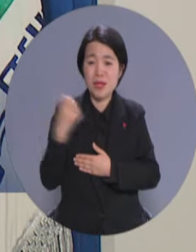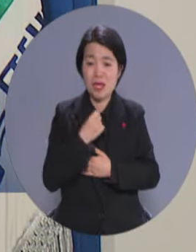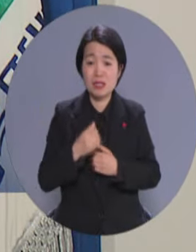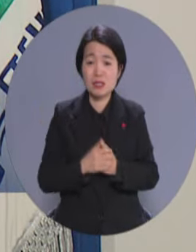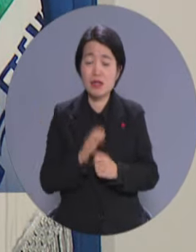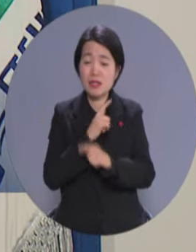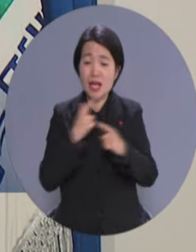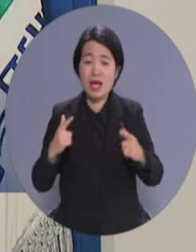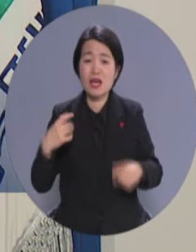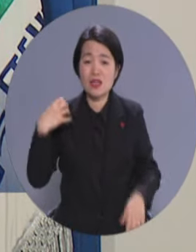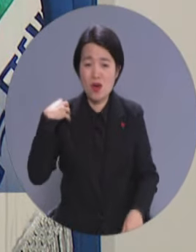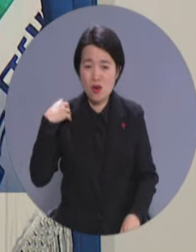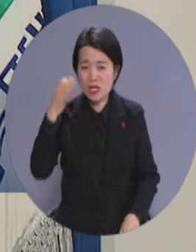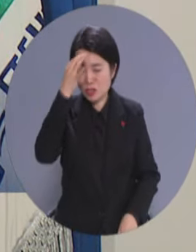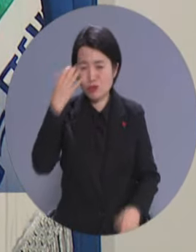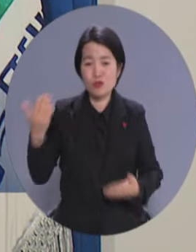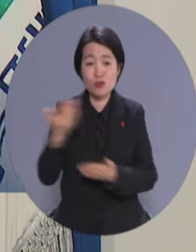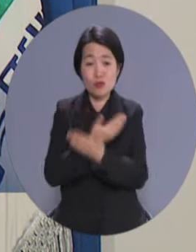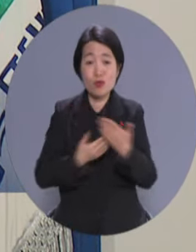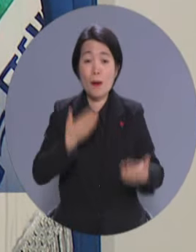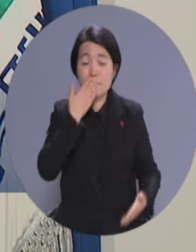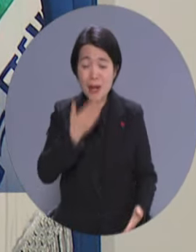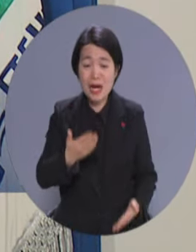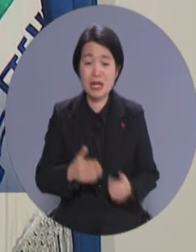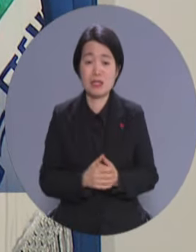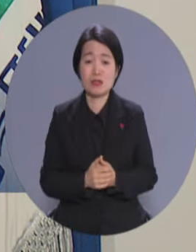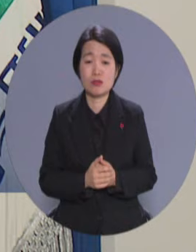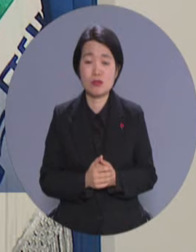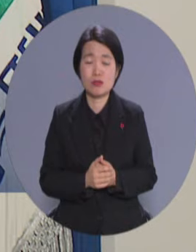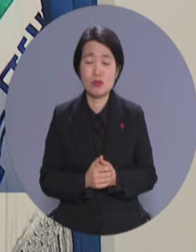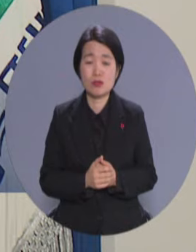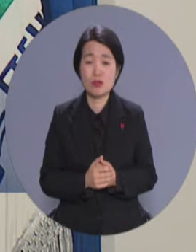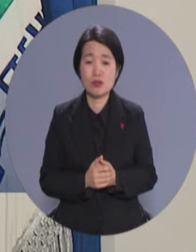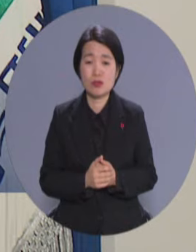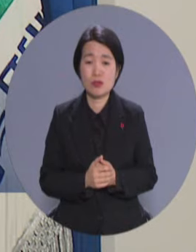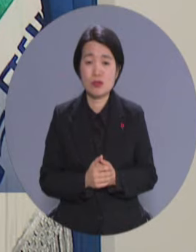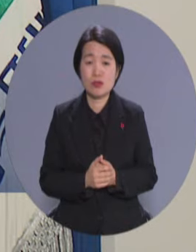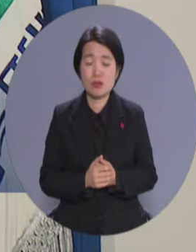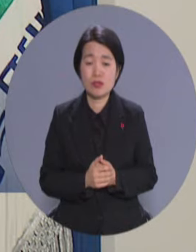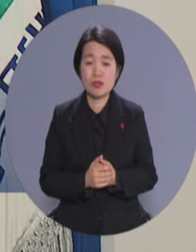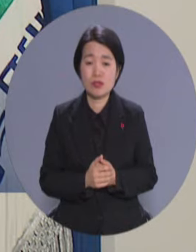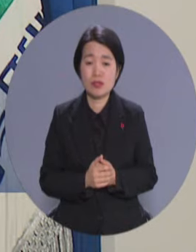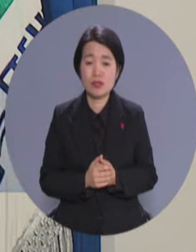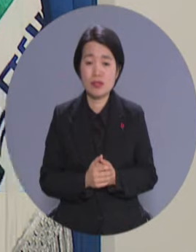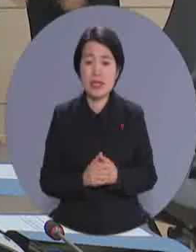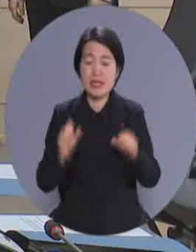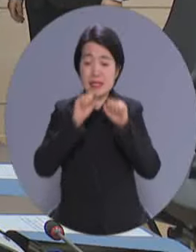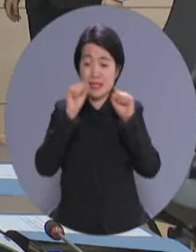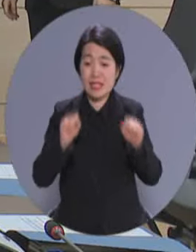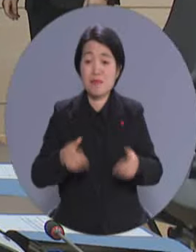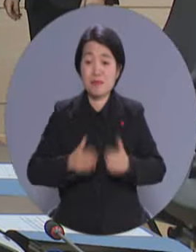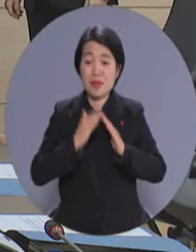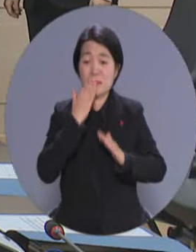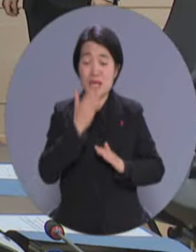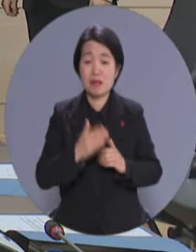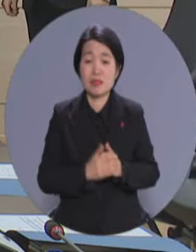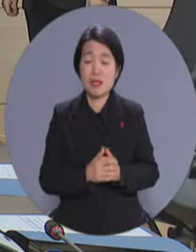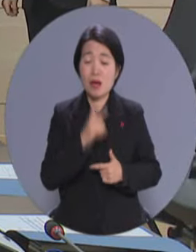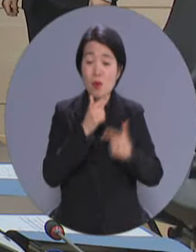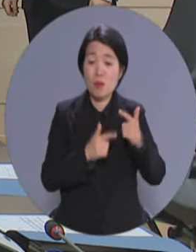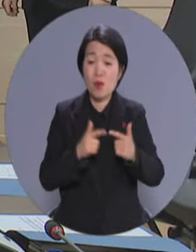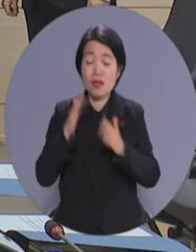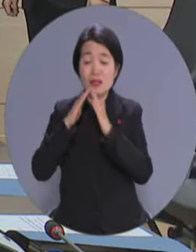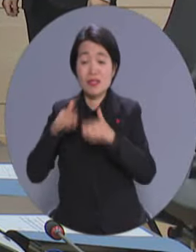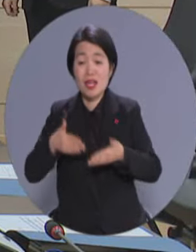다양한 그 기능과 기술 인력을 양성할 수 있는 그런 어떤 공공 영역에서의 시스템이. 목포대와